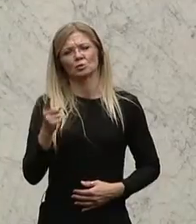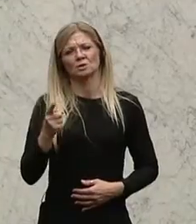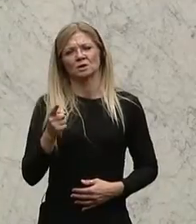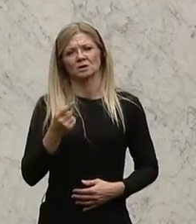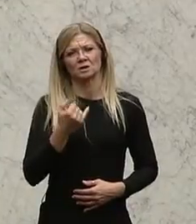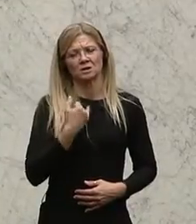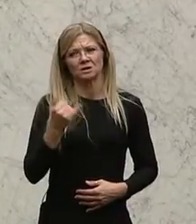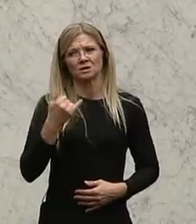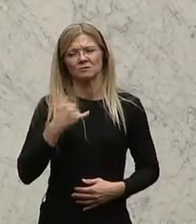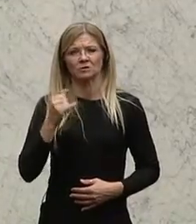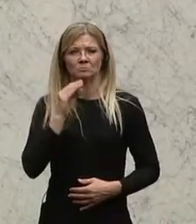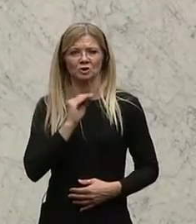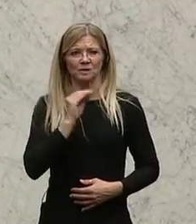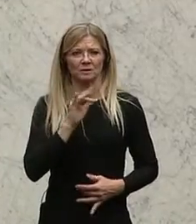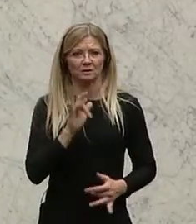plus